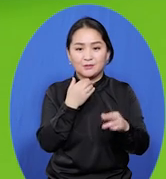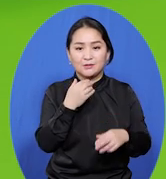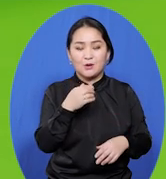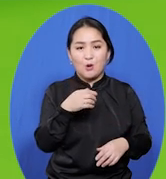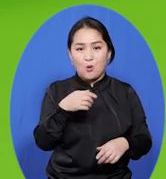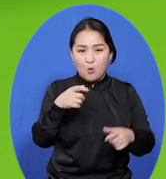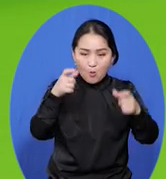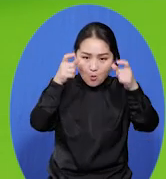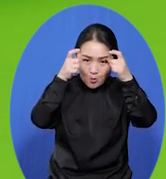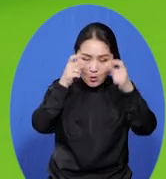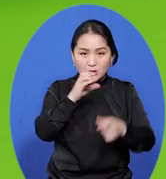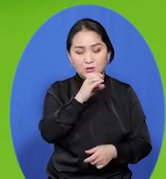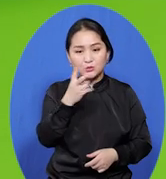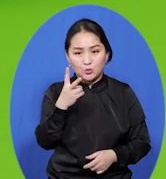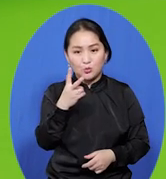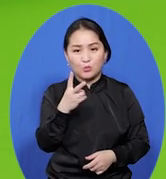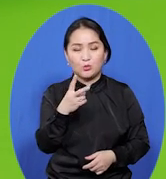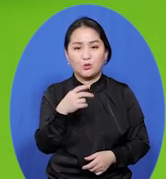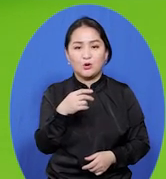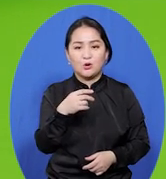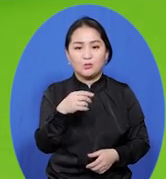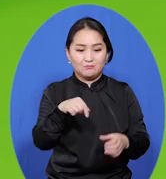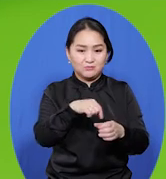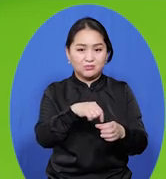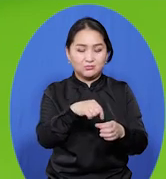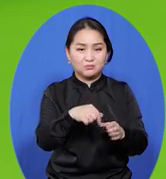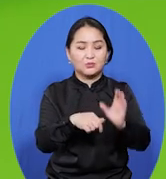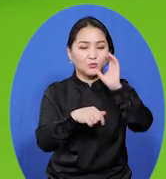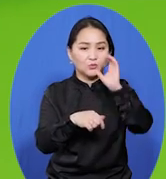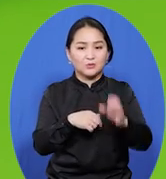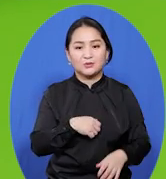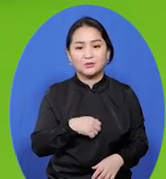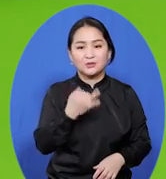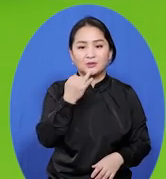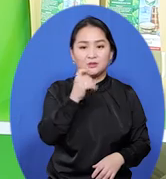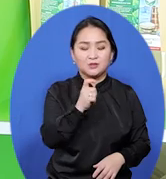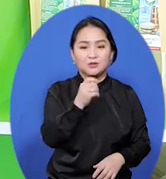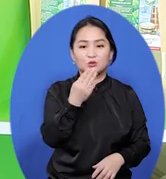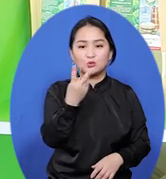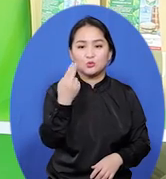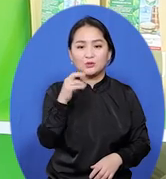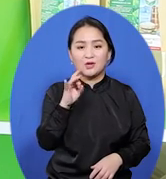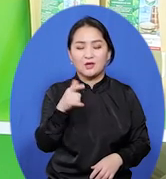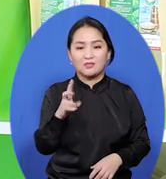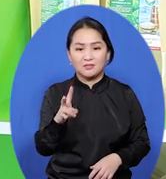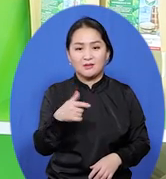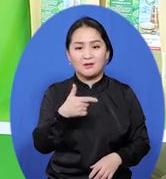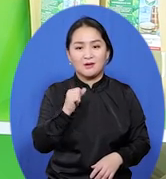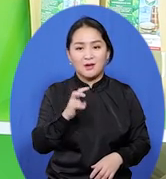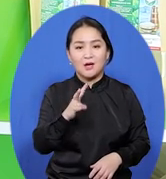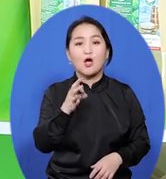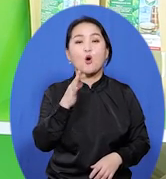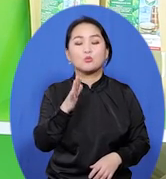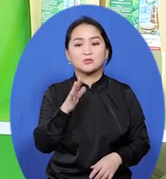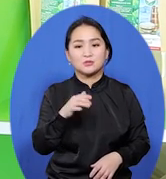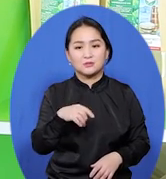үхрийн сүйд номхотход кофе шиг найруулад уухаар бусад одоо цайны ургамлууд их шүүдэргэн мэд гармэсгэс гэдэг энэ гаа өвс